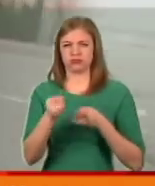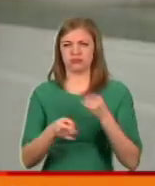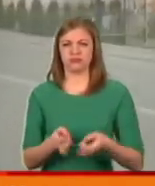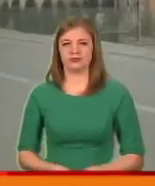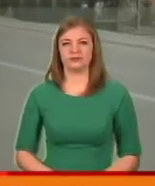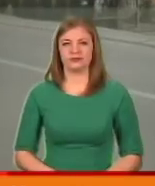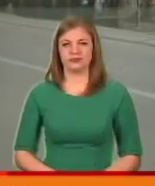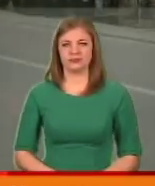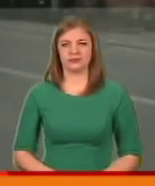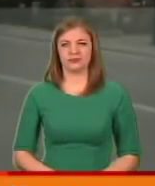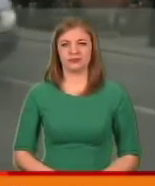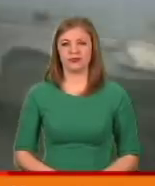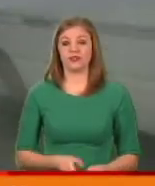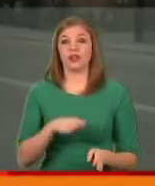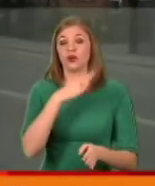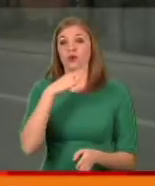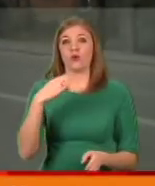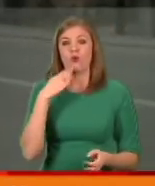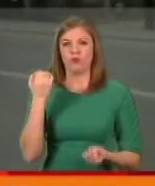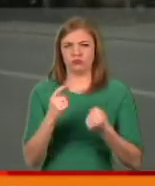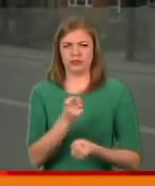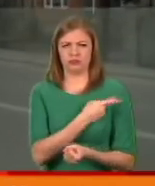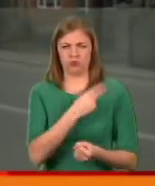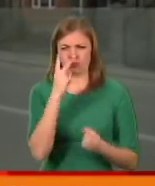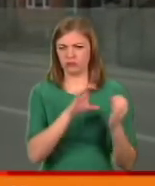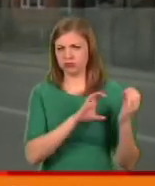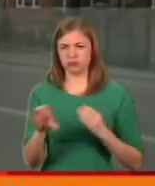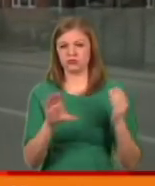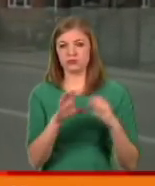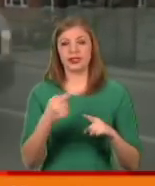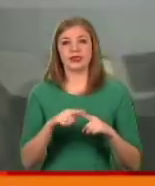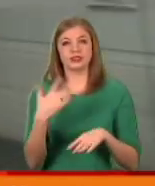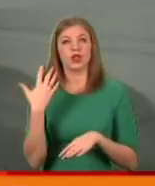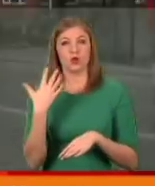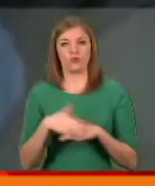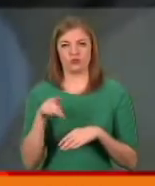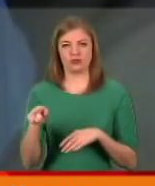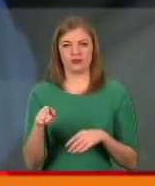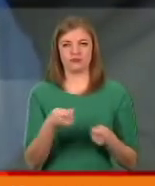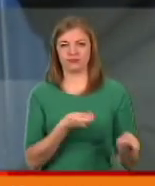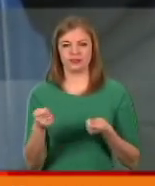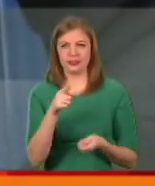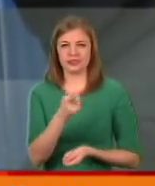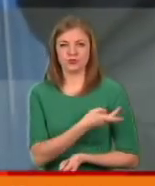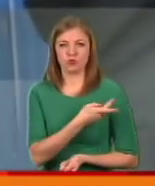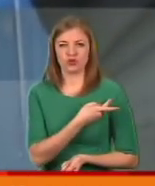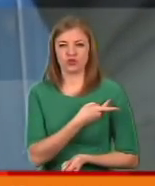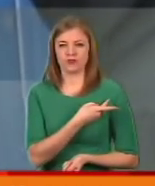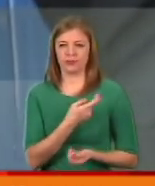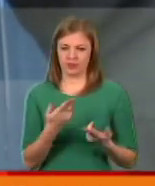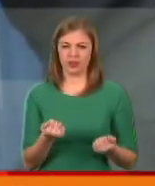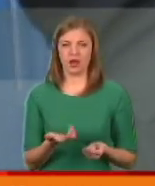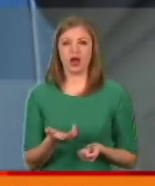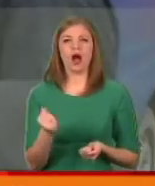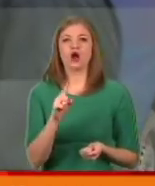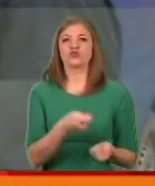поїхав, каже, тільки ви це. Колона бусів із Польщі. І ось це вже човники. А ви з Польщі? А що